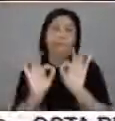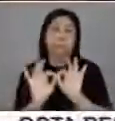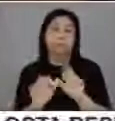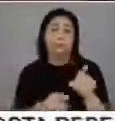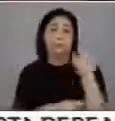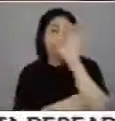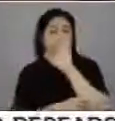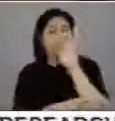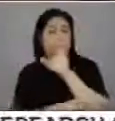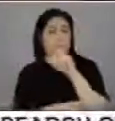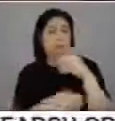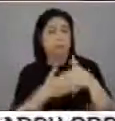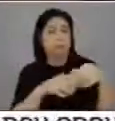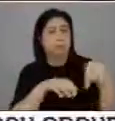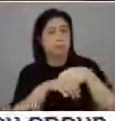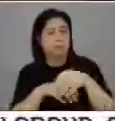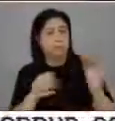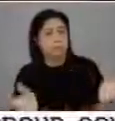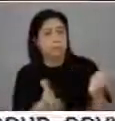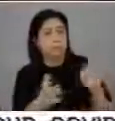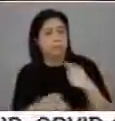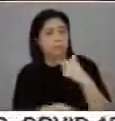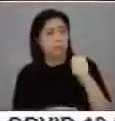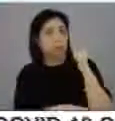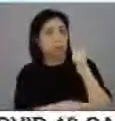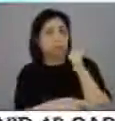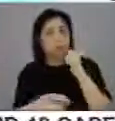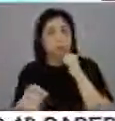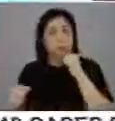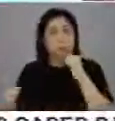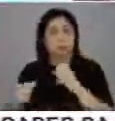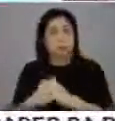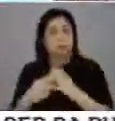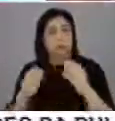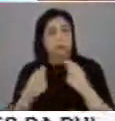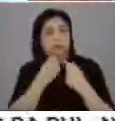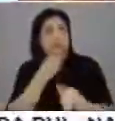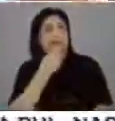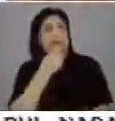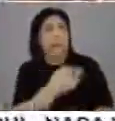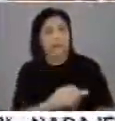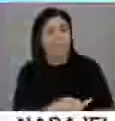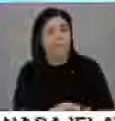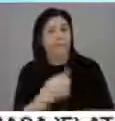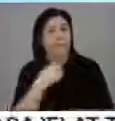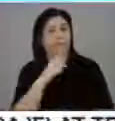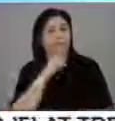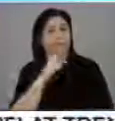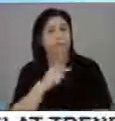talagang pinilit namin na mapunta, makakuha agad namin slots. As of July 5, nasa